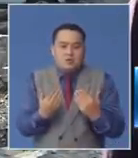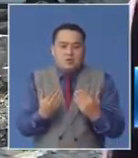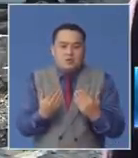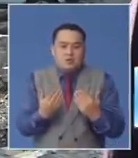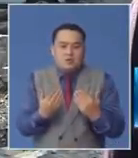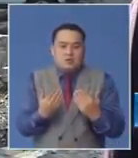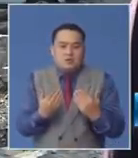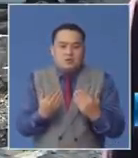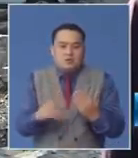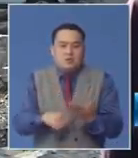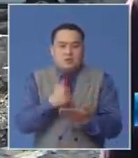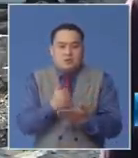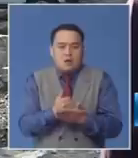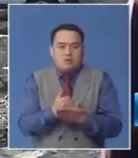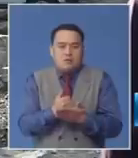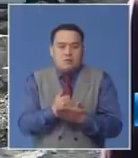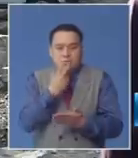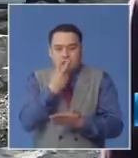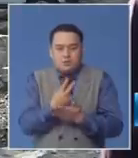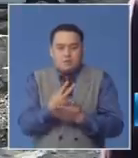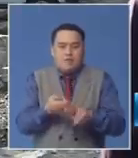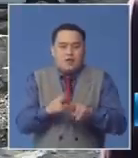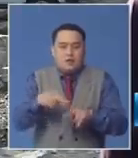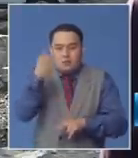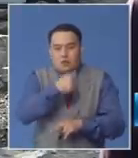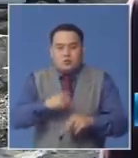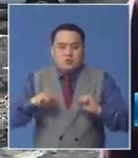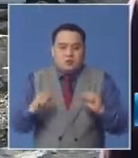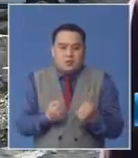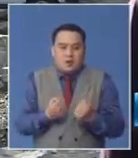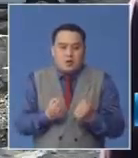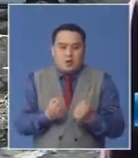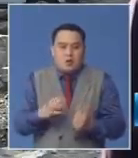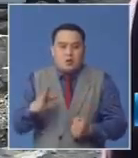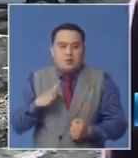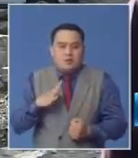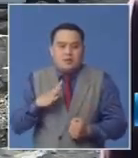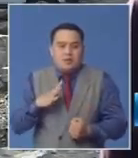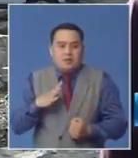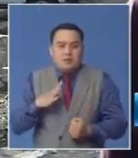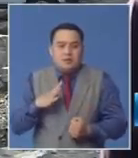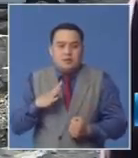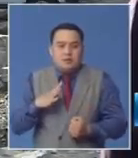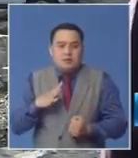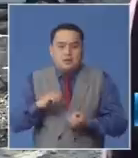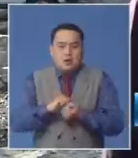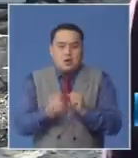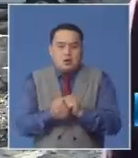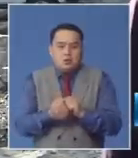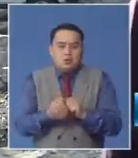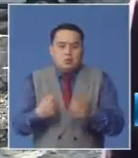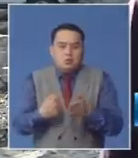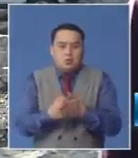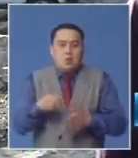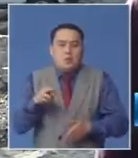в роли генеральной репетиции в этом году зима была аномально холодной грунт примерз до метра